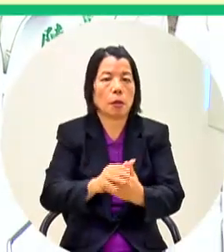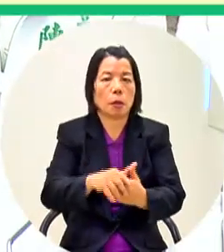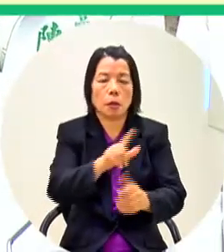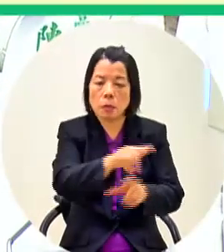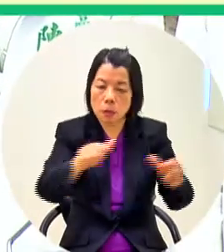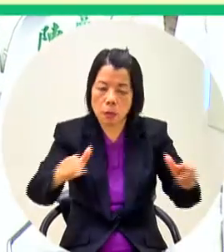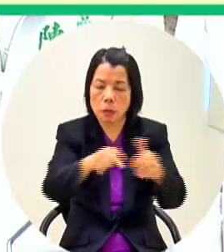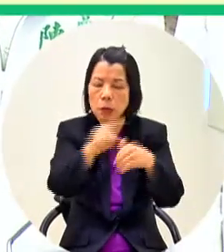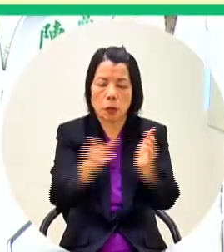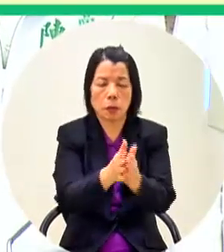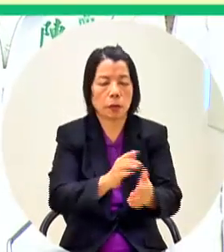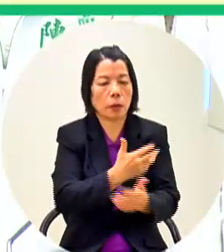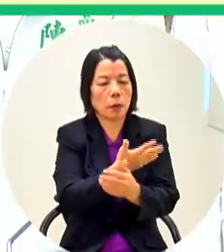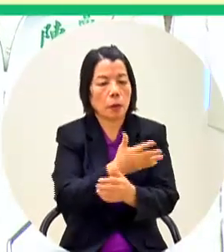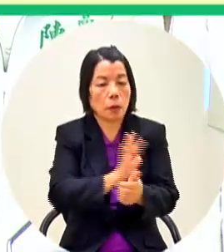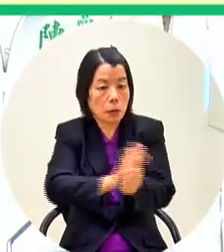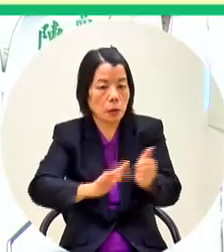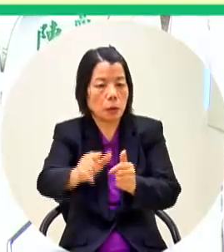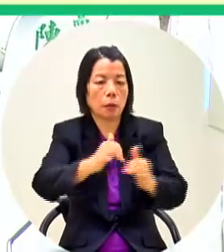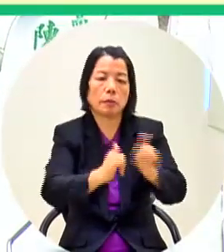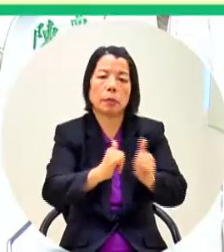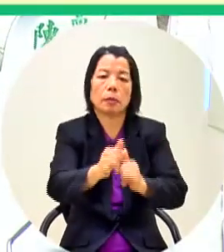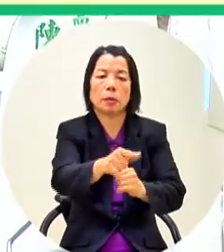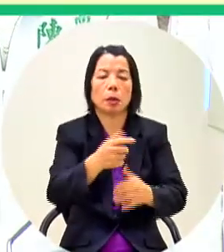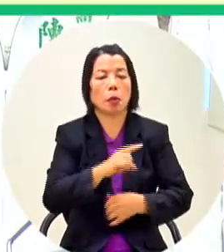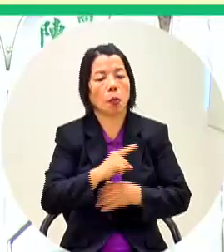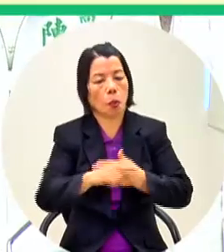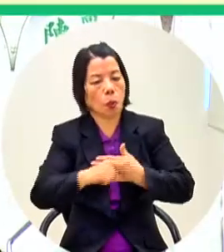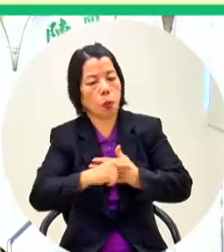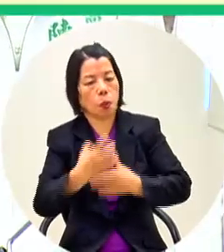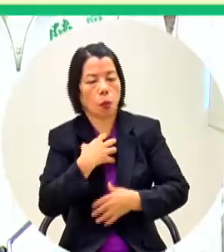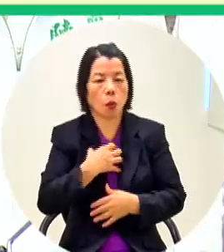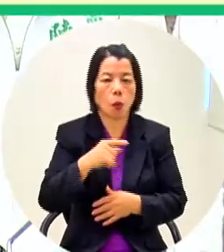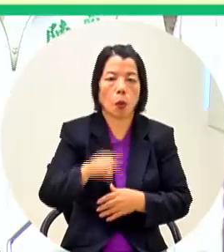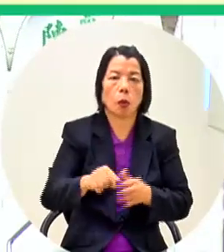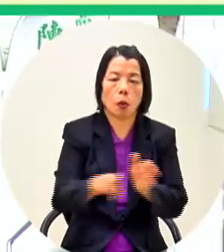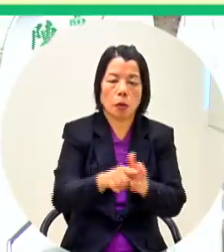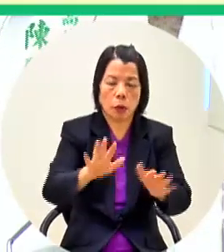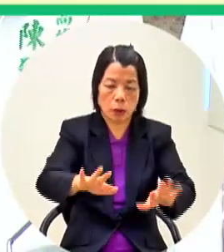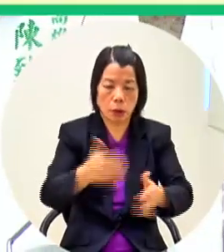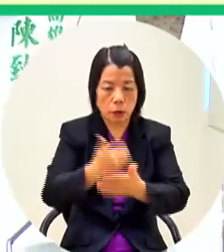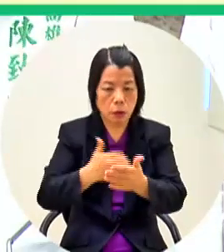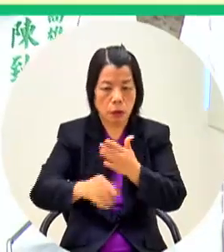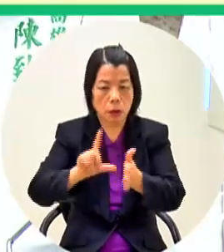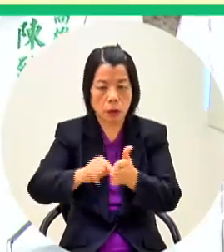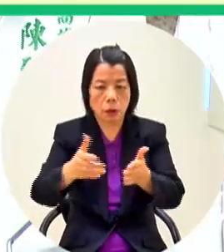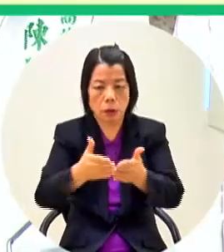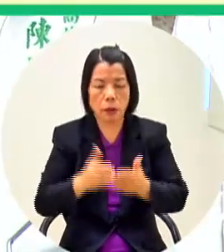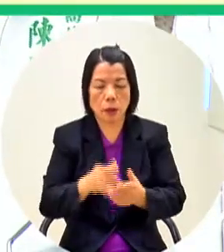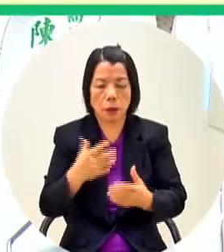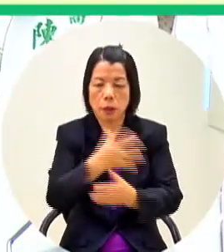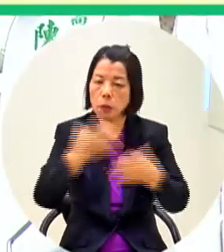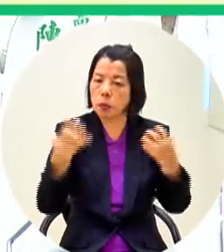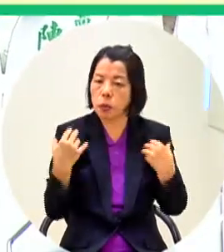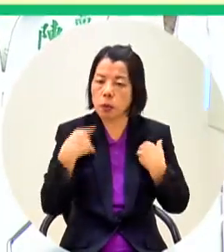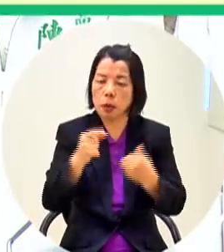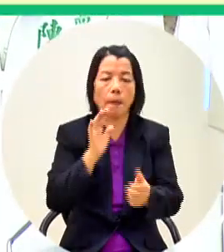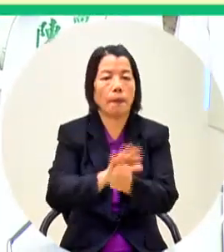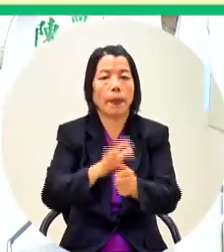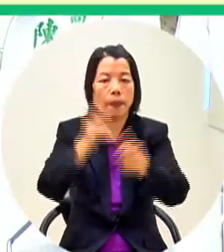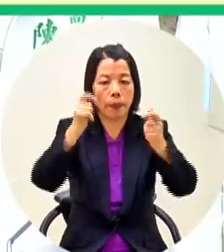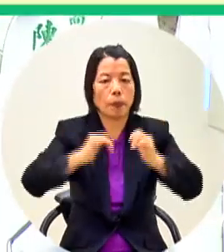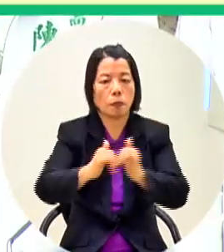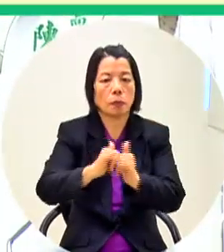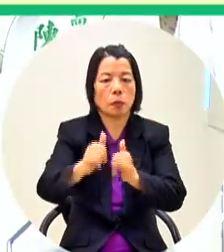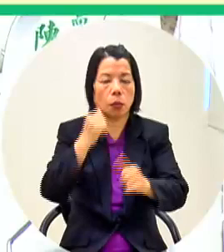为。请你好好的反省，你如何在你剩下时间当一个称职的高雄市长，帮高雄市人民做